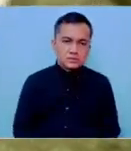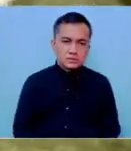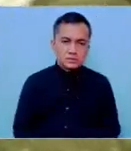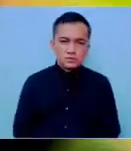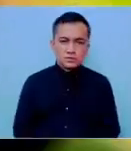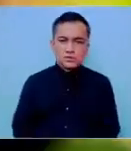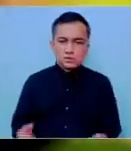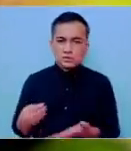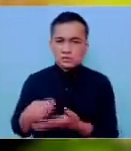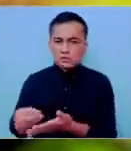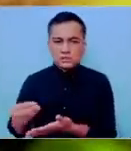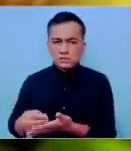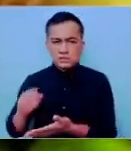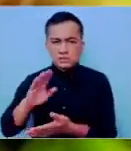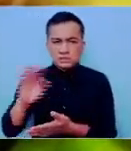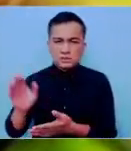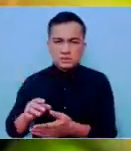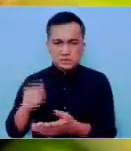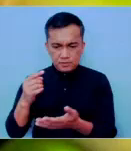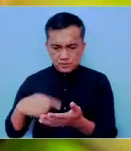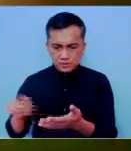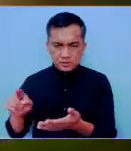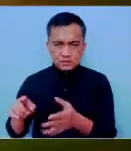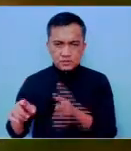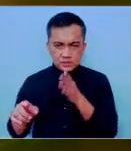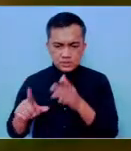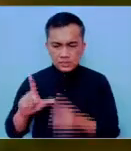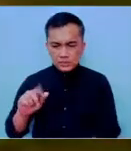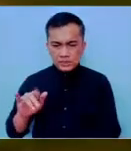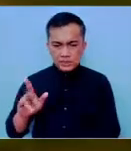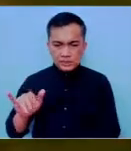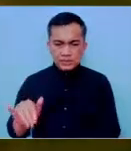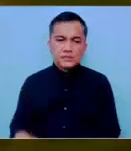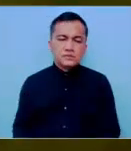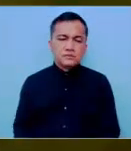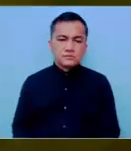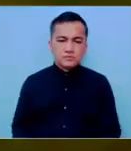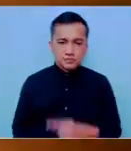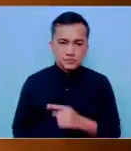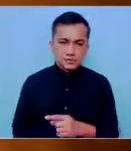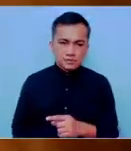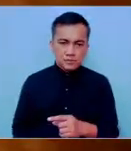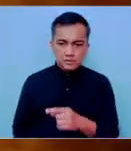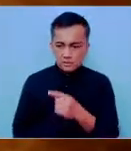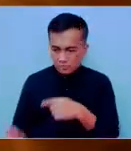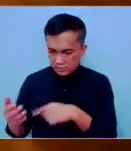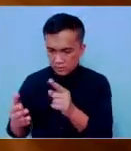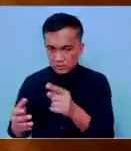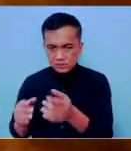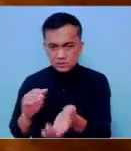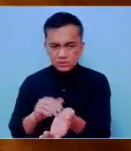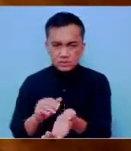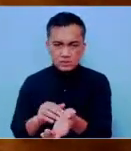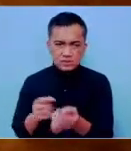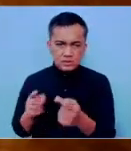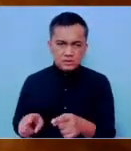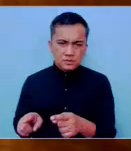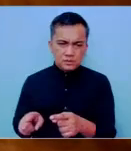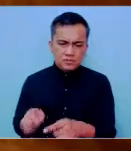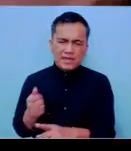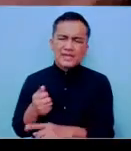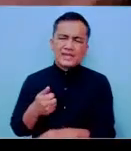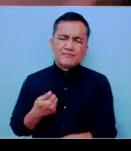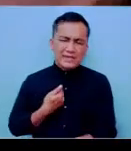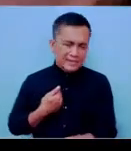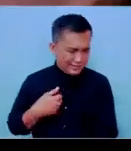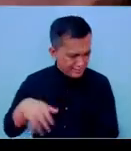hindi na kailan man nakapag-check up uli si nan Lili kaya naman imbes na magpatingin sa doktor nauwi na lamang siya sa bahala na